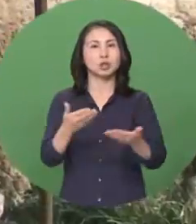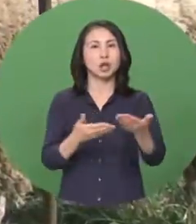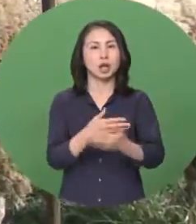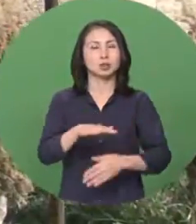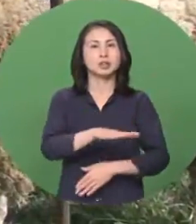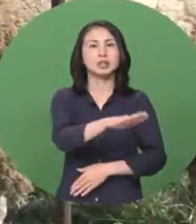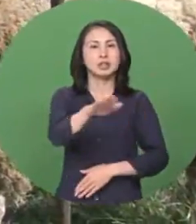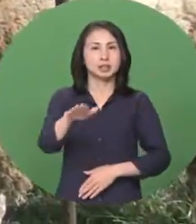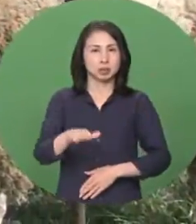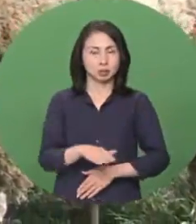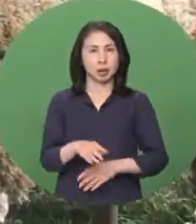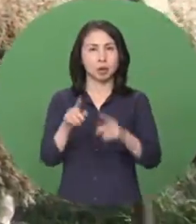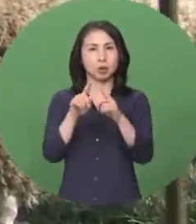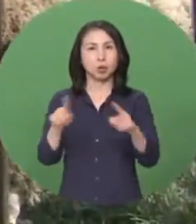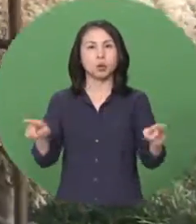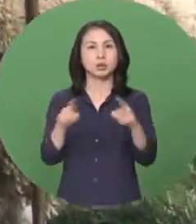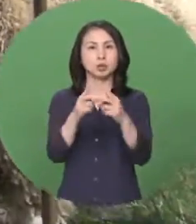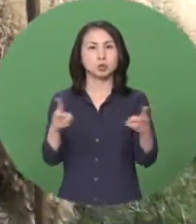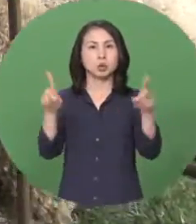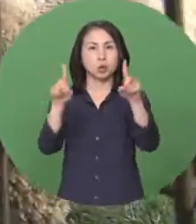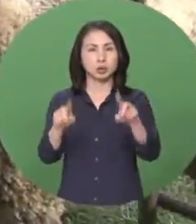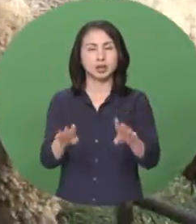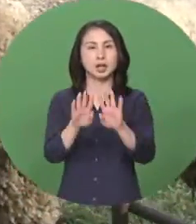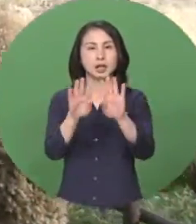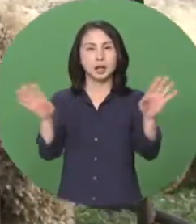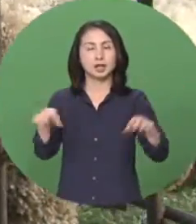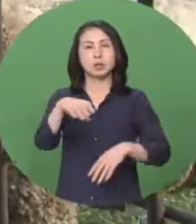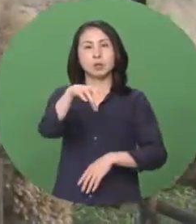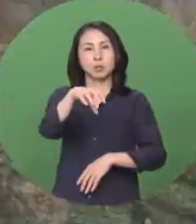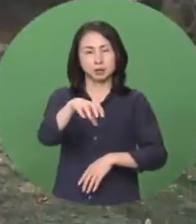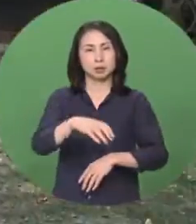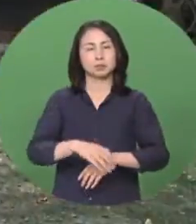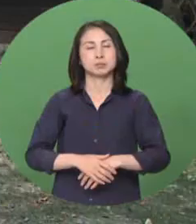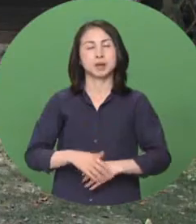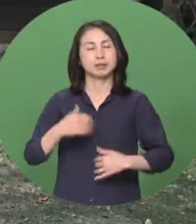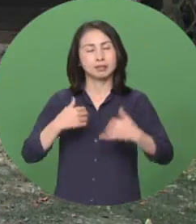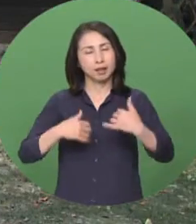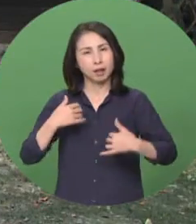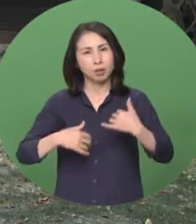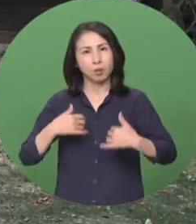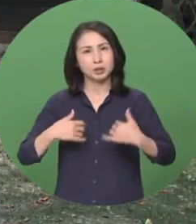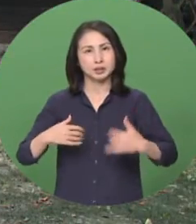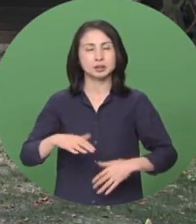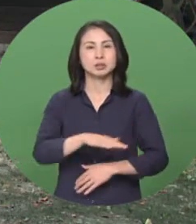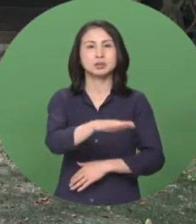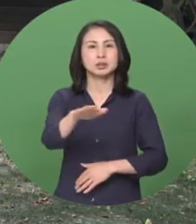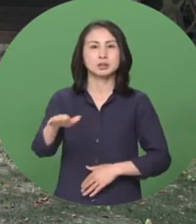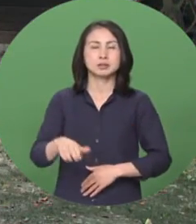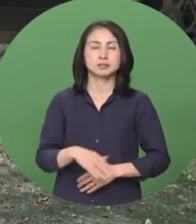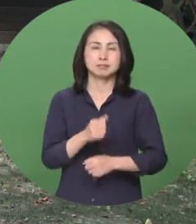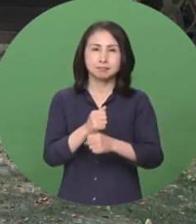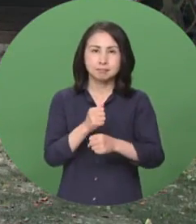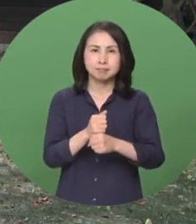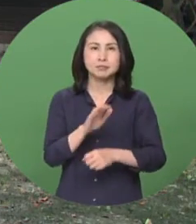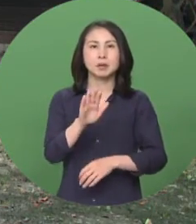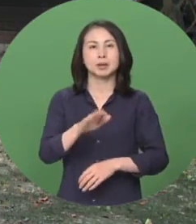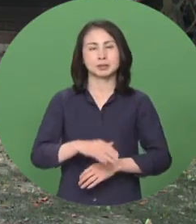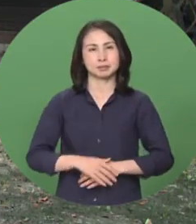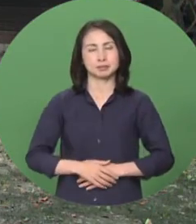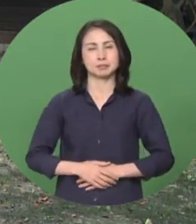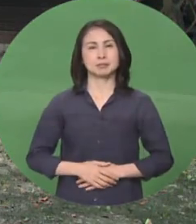イベントが行われるなど、単なるレストランの枠に収まらない魅力ある空間づくりをされています。